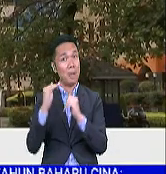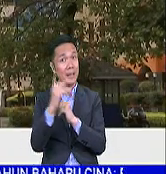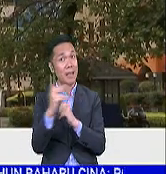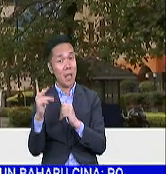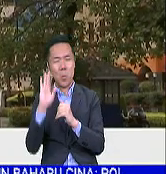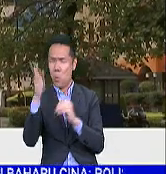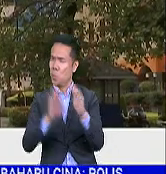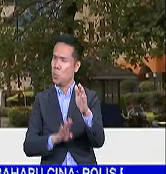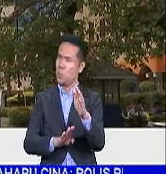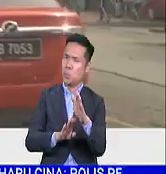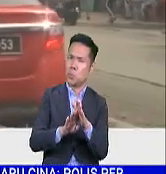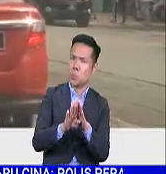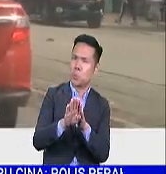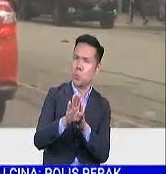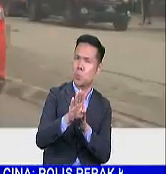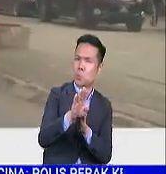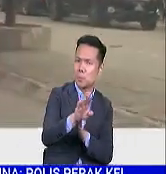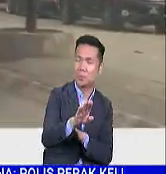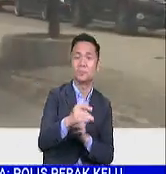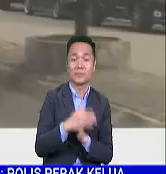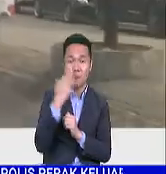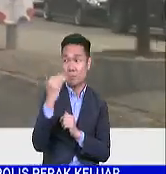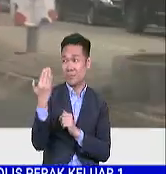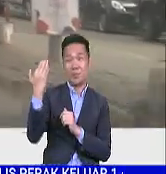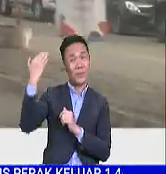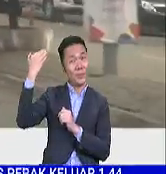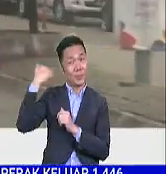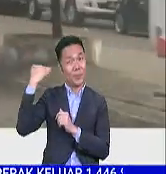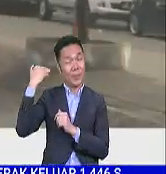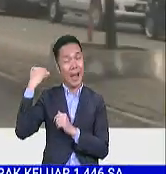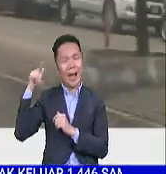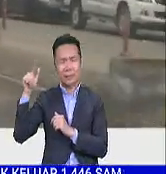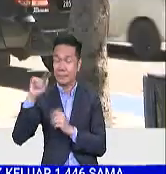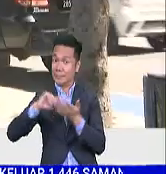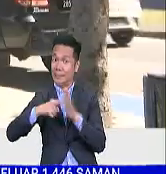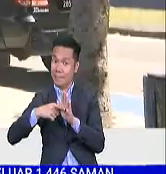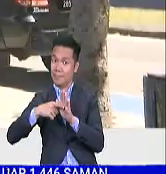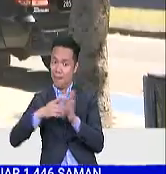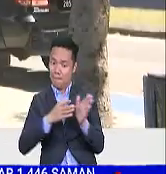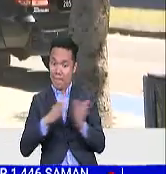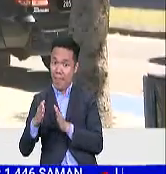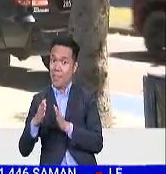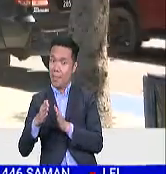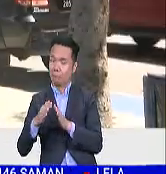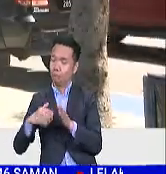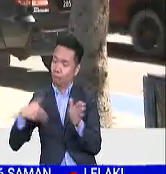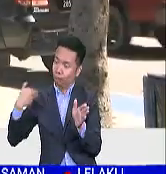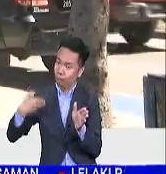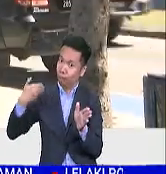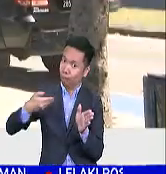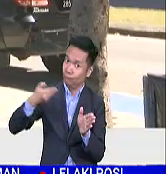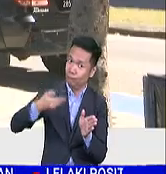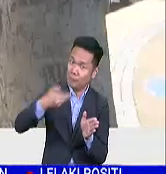lah daripada yang terdahulu. Kerana yang terdahulu tu ada landasannya. Jadi sekarang ni kemajuan